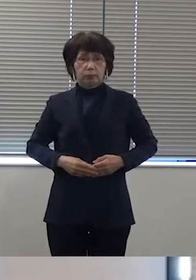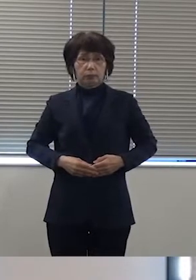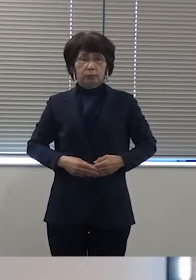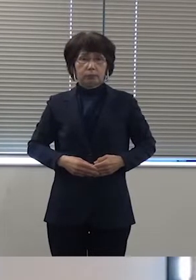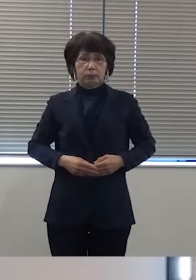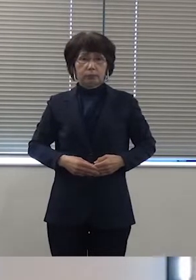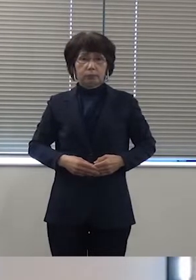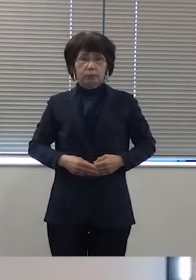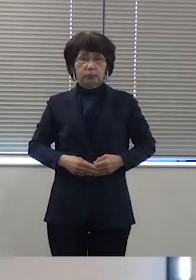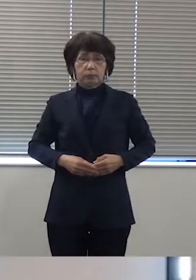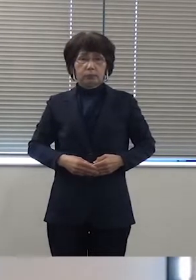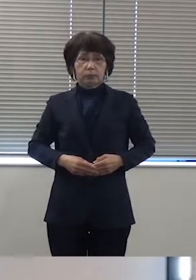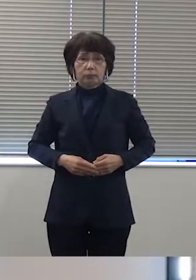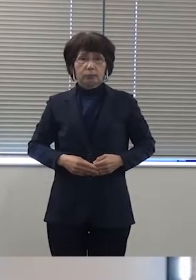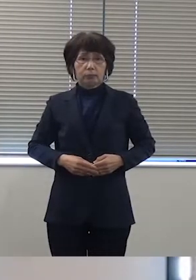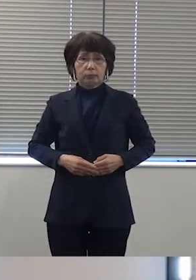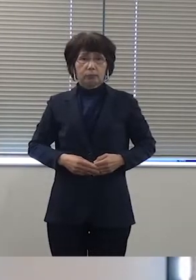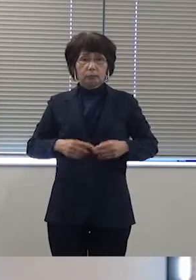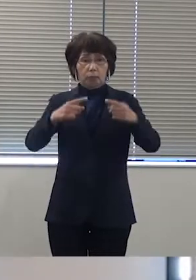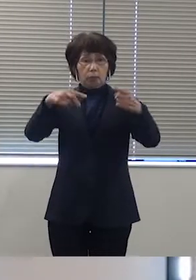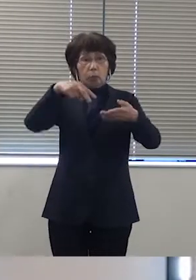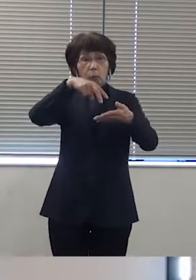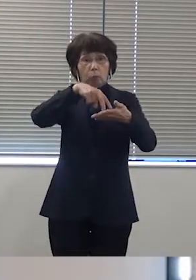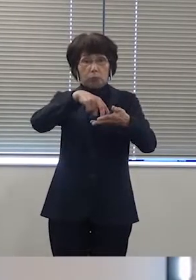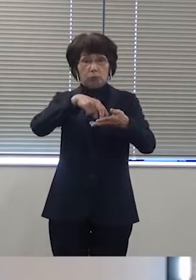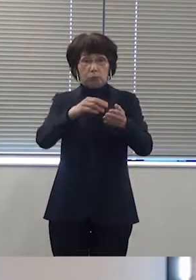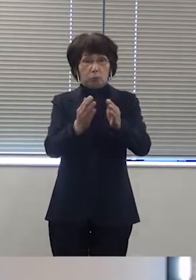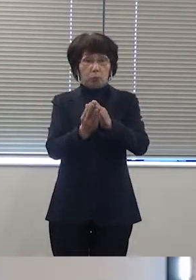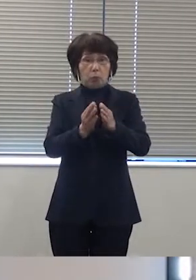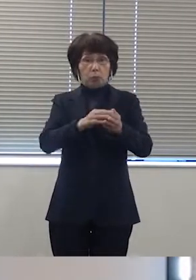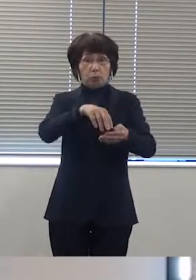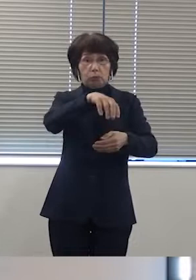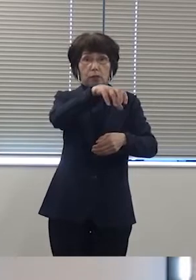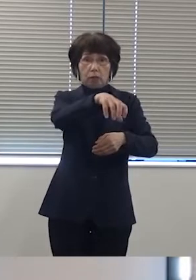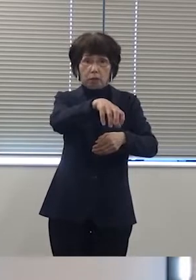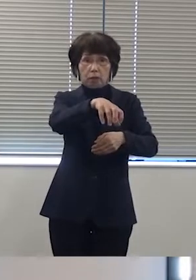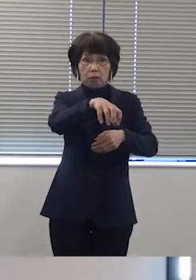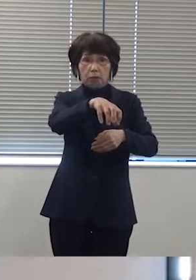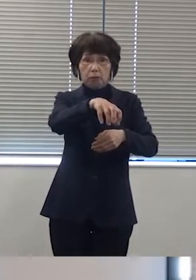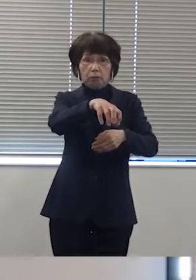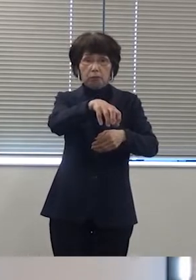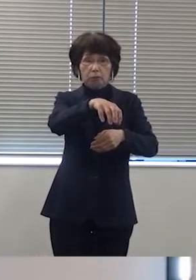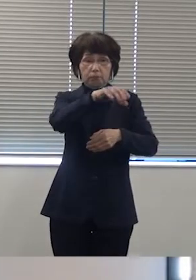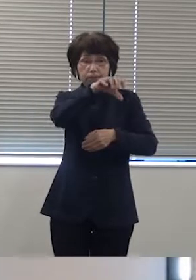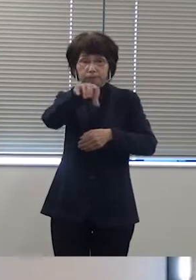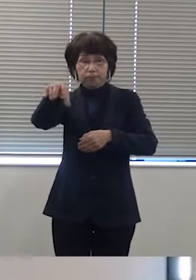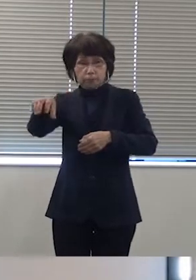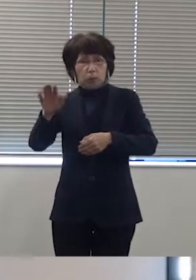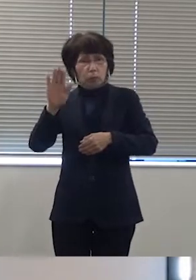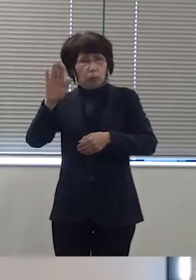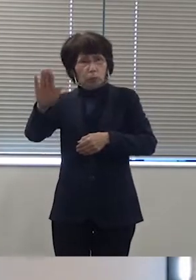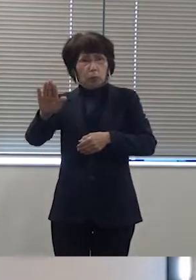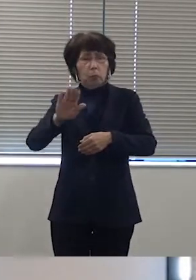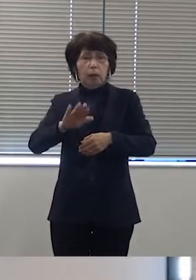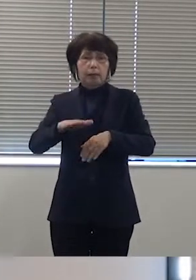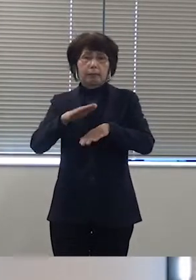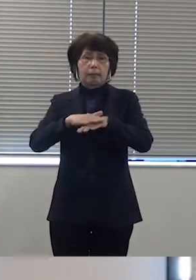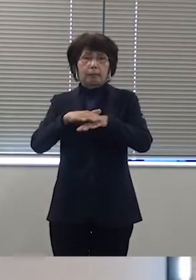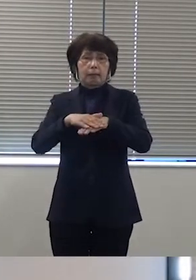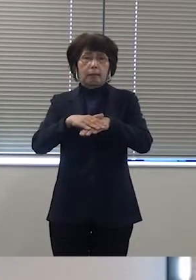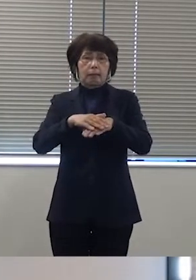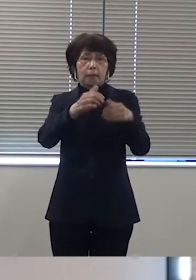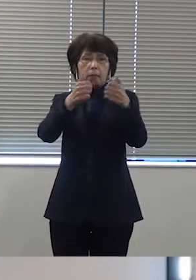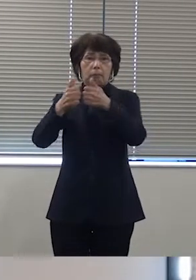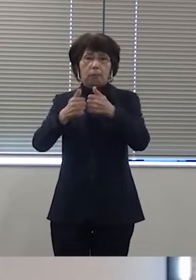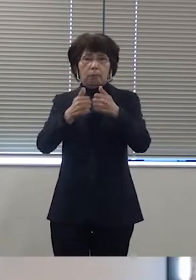ように、公立保育園については全施設を対象に今後の在り方を検討するということにしたいと